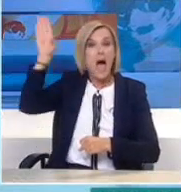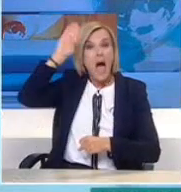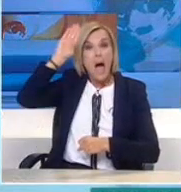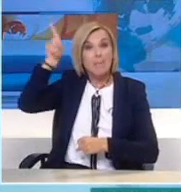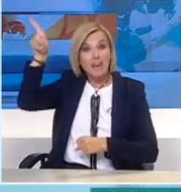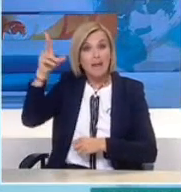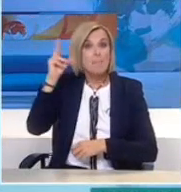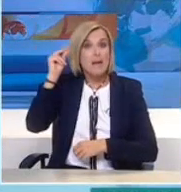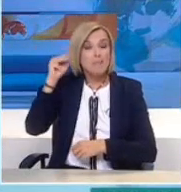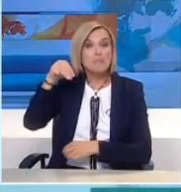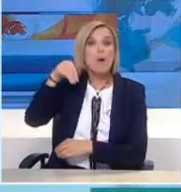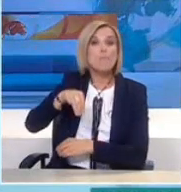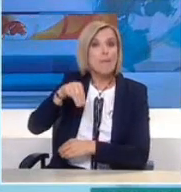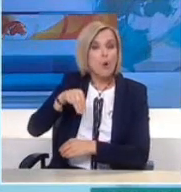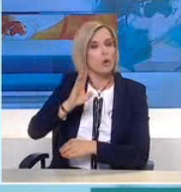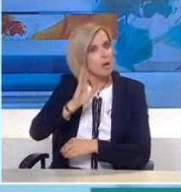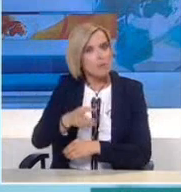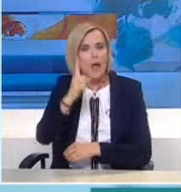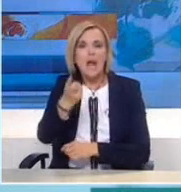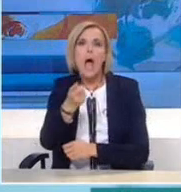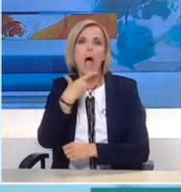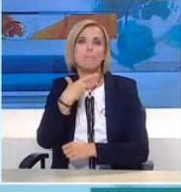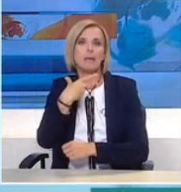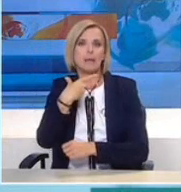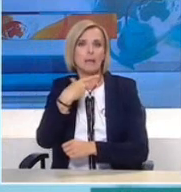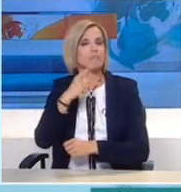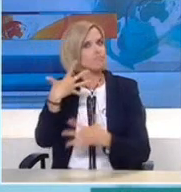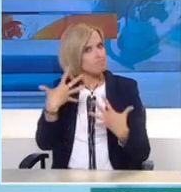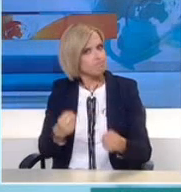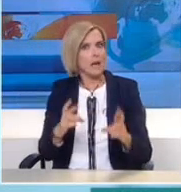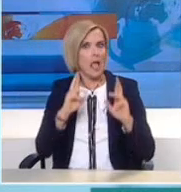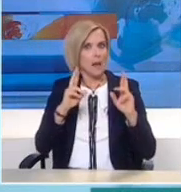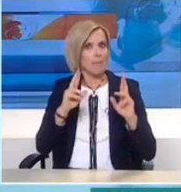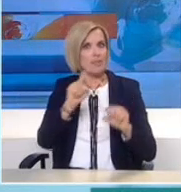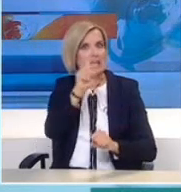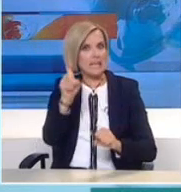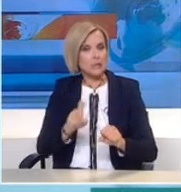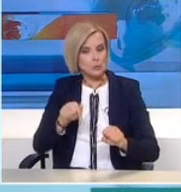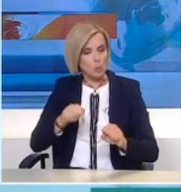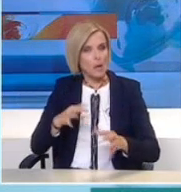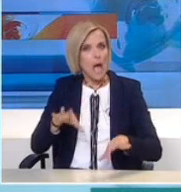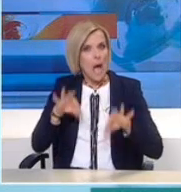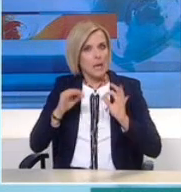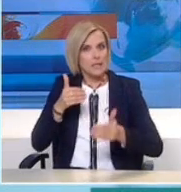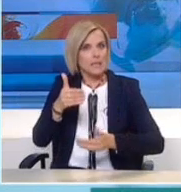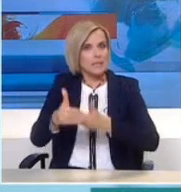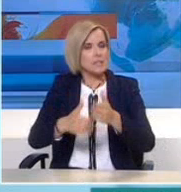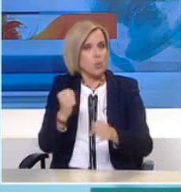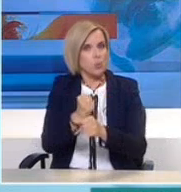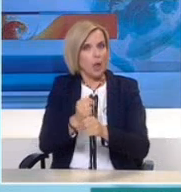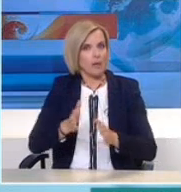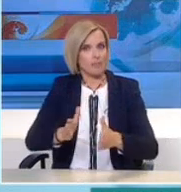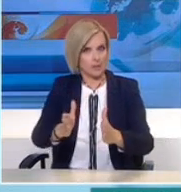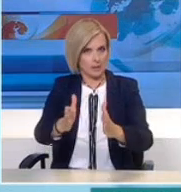οποίο μπορεί να δοθεί και από το στόμα και θα είναι ένα μεγάλο βήμα στην αντιμετώπιση του ιού, αν πραγματικά δουλεύει όπως δούλεψε στα πειράματα στο